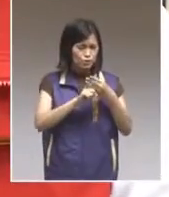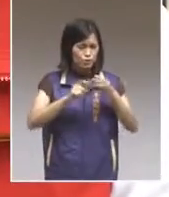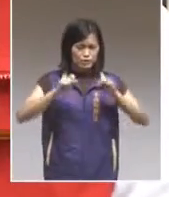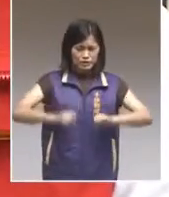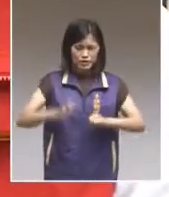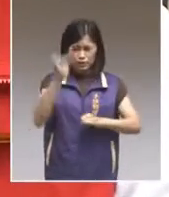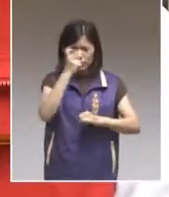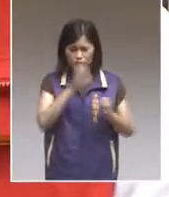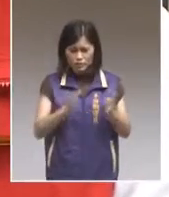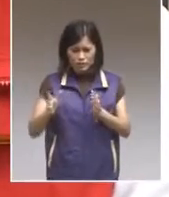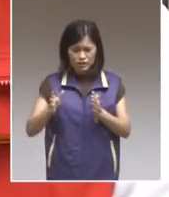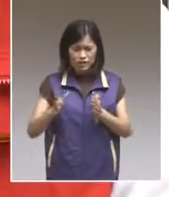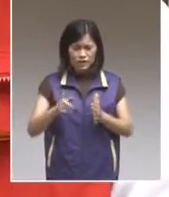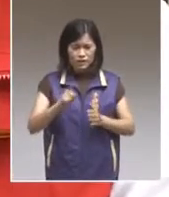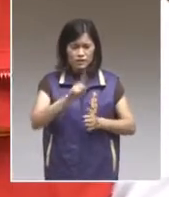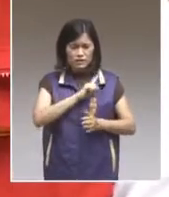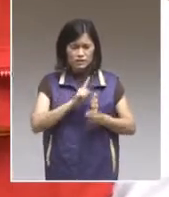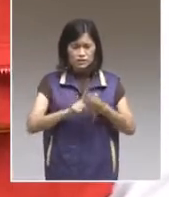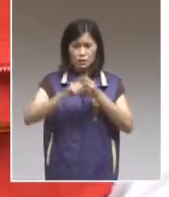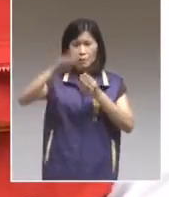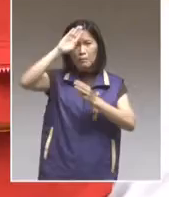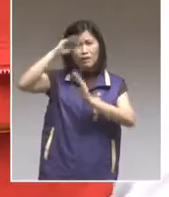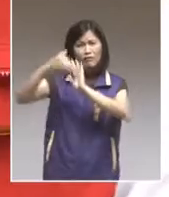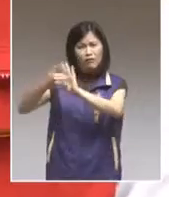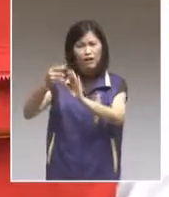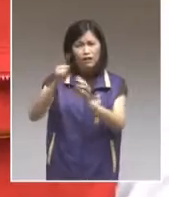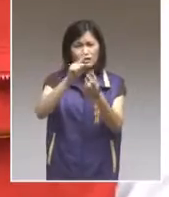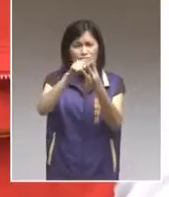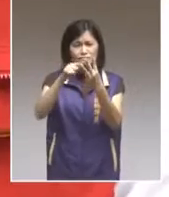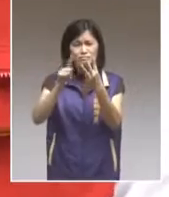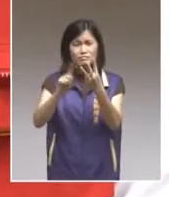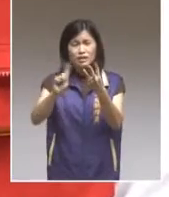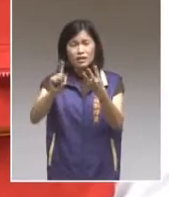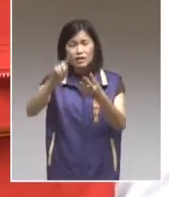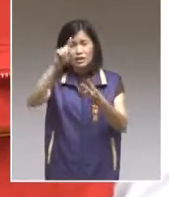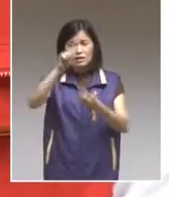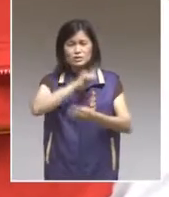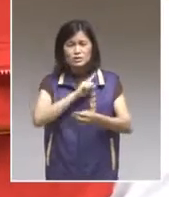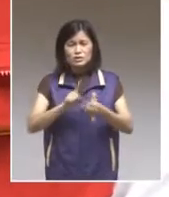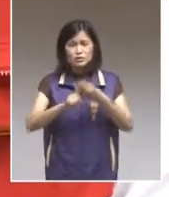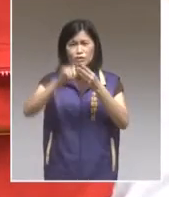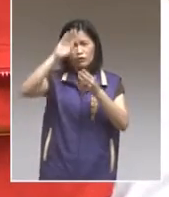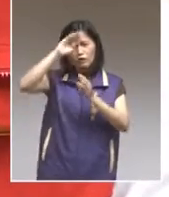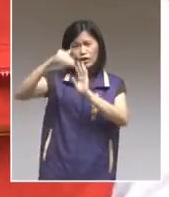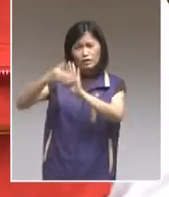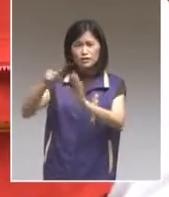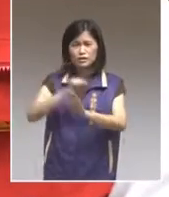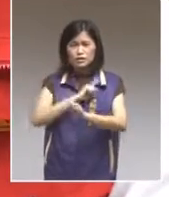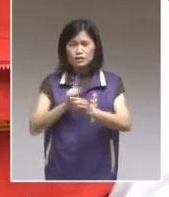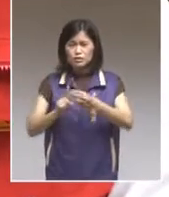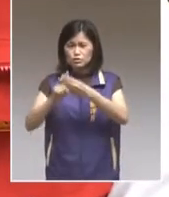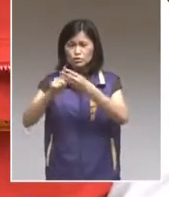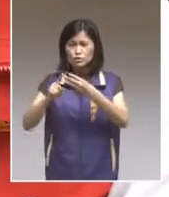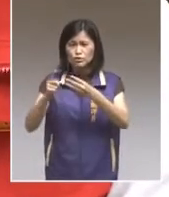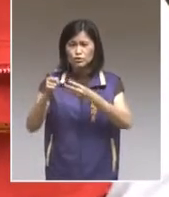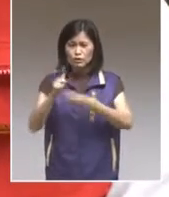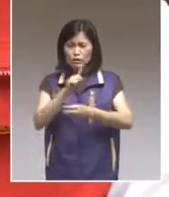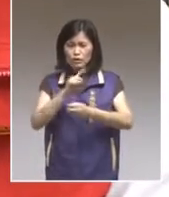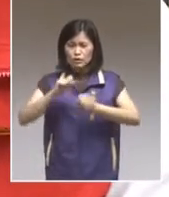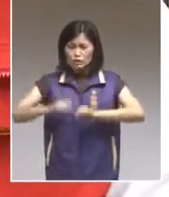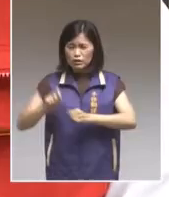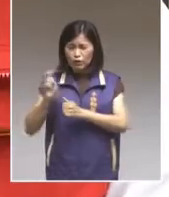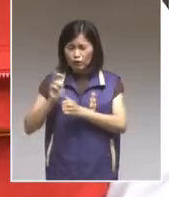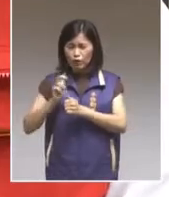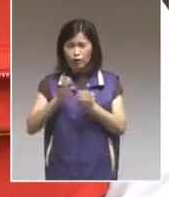管理，那有什么不一样呢？自主防疫跟自主健康管理不是一样吗？不太一样。